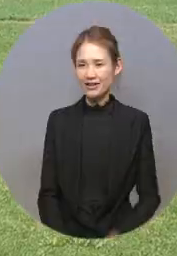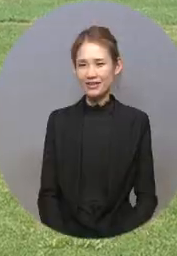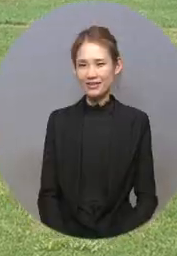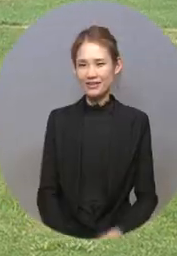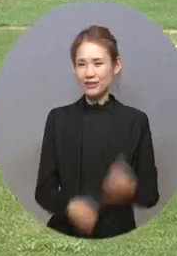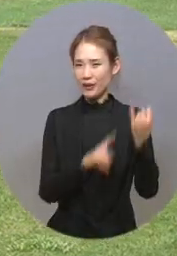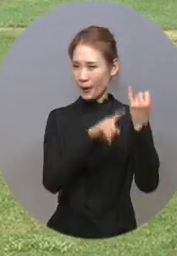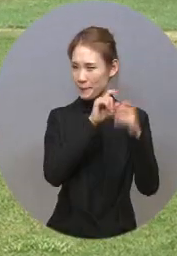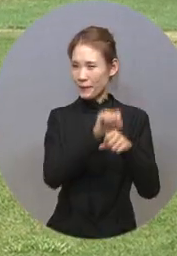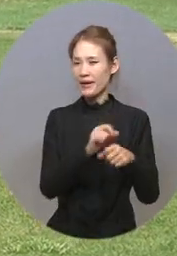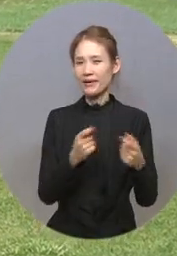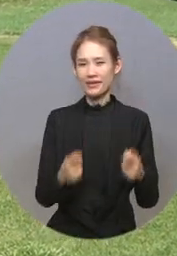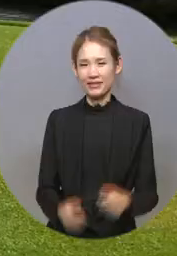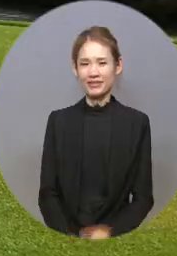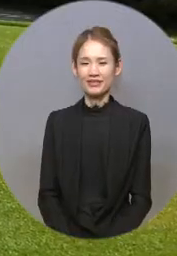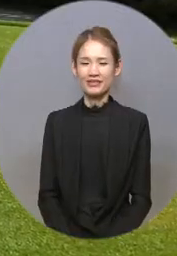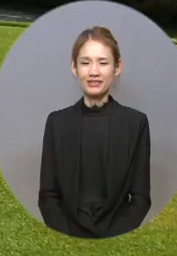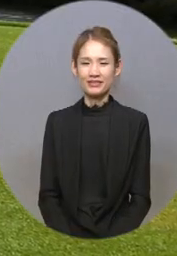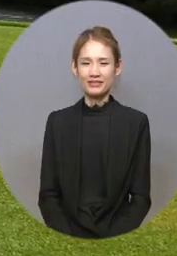쟤는.